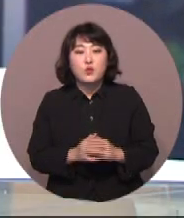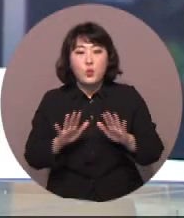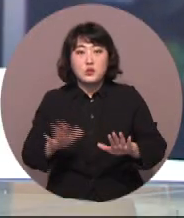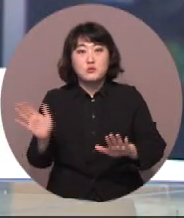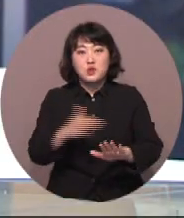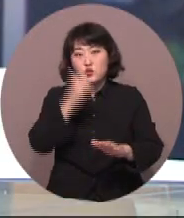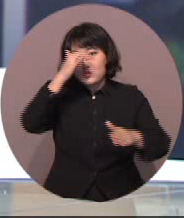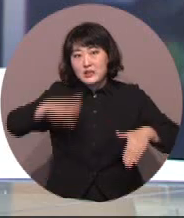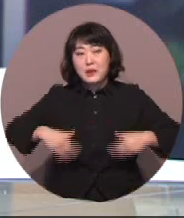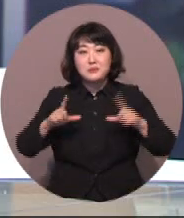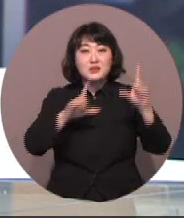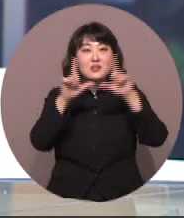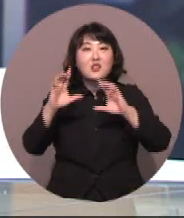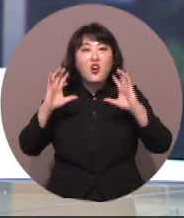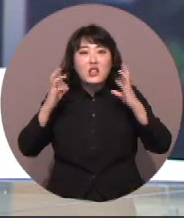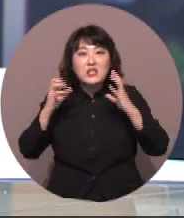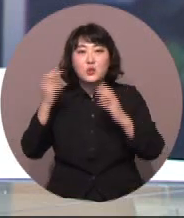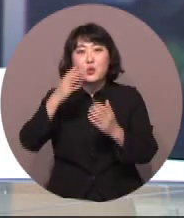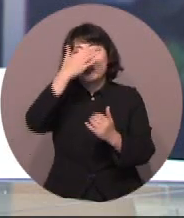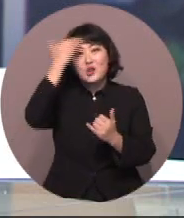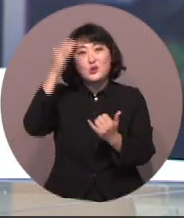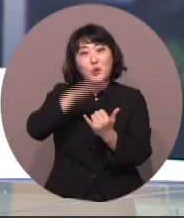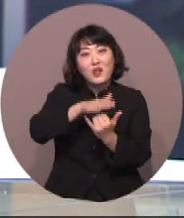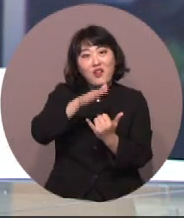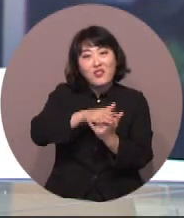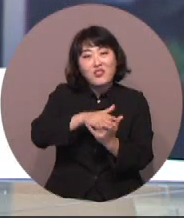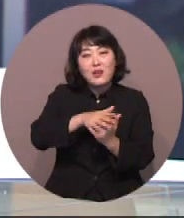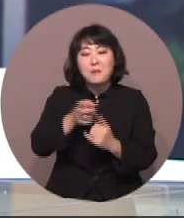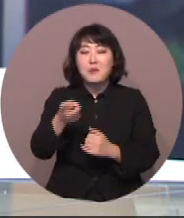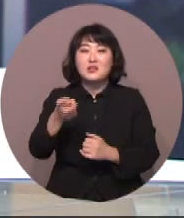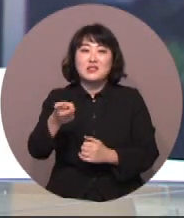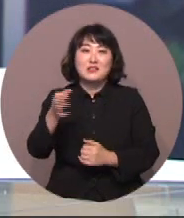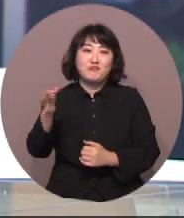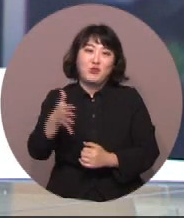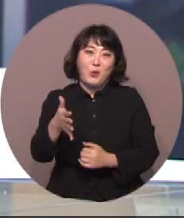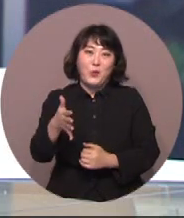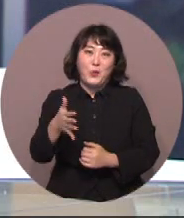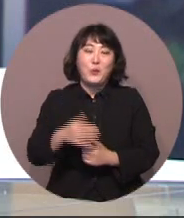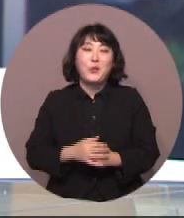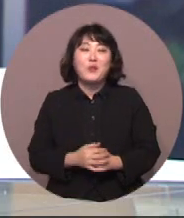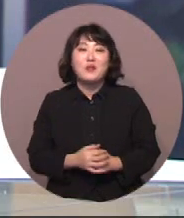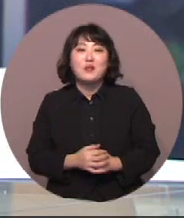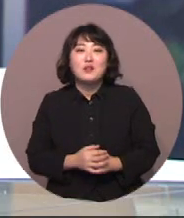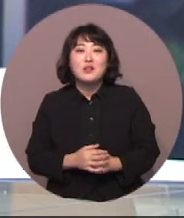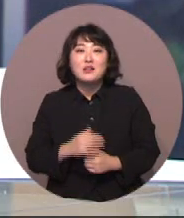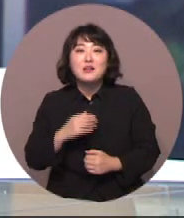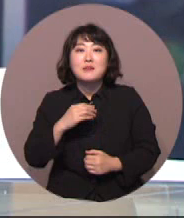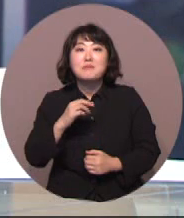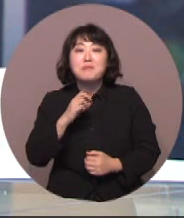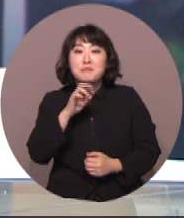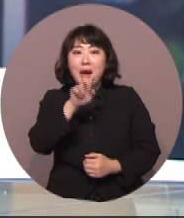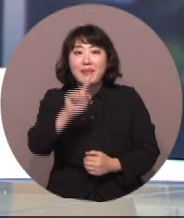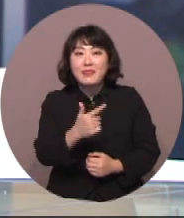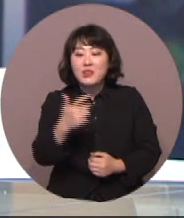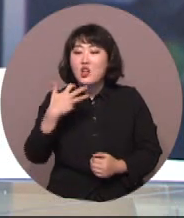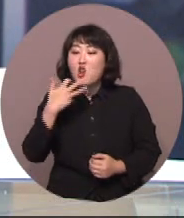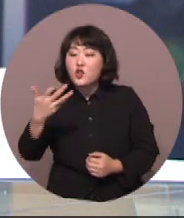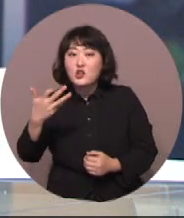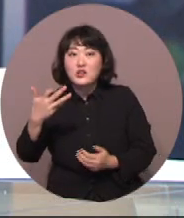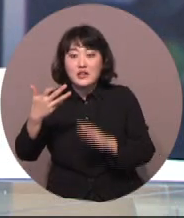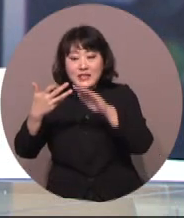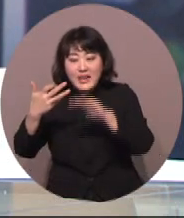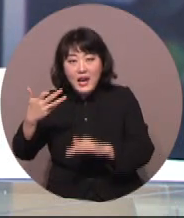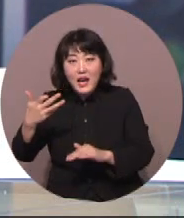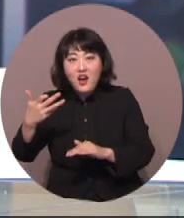오늘부터 충남에 사는 어린이와 청소년은 버스를 무료로 탈 수 있습니다 만 결론 만 18살 이하